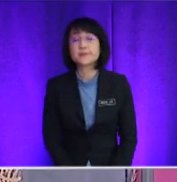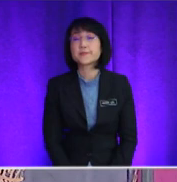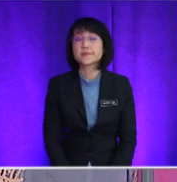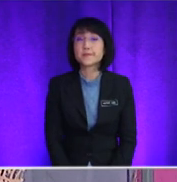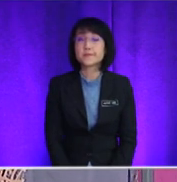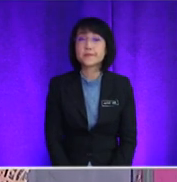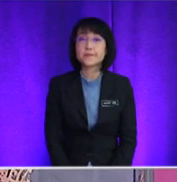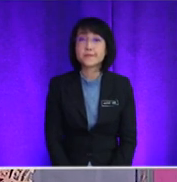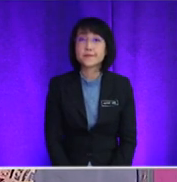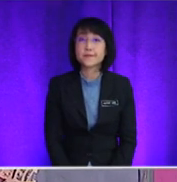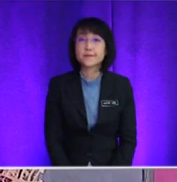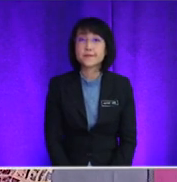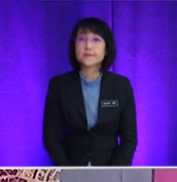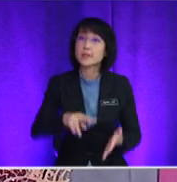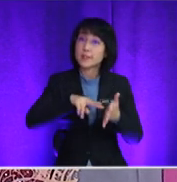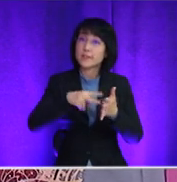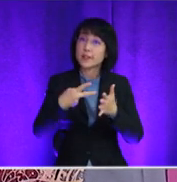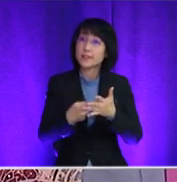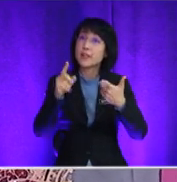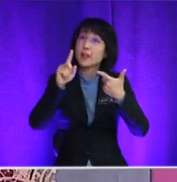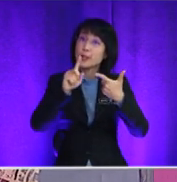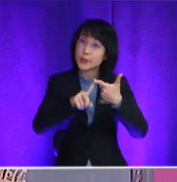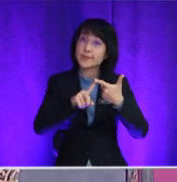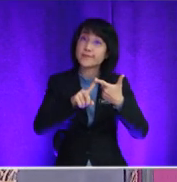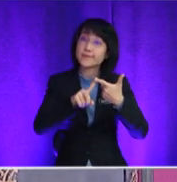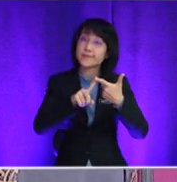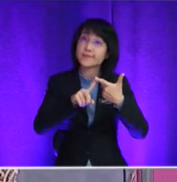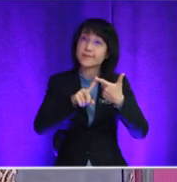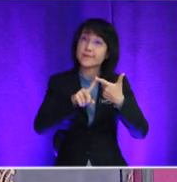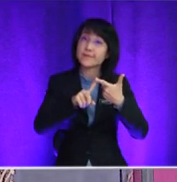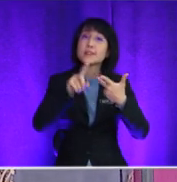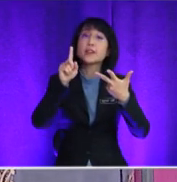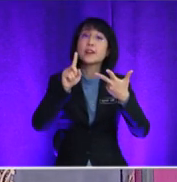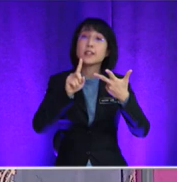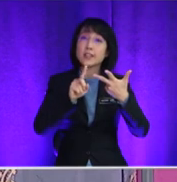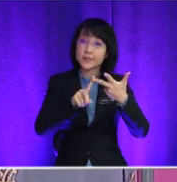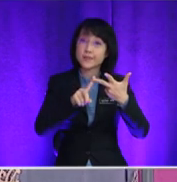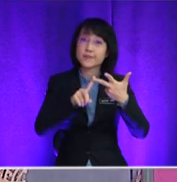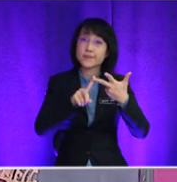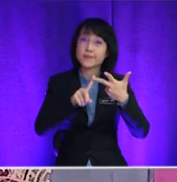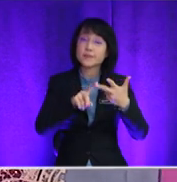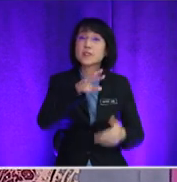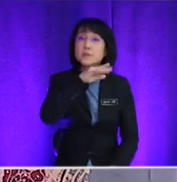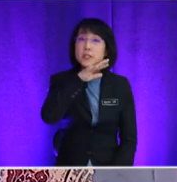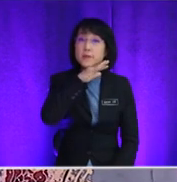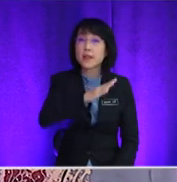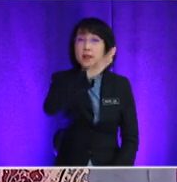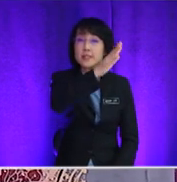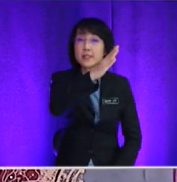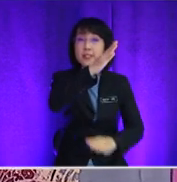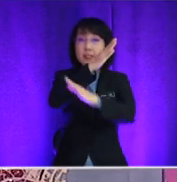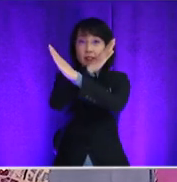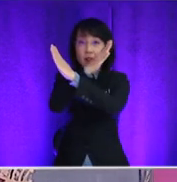itu definisi kita yang kedua seterusnya ialah pencemaran silang